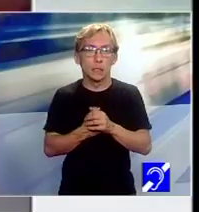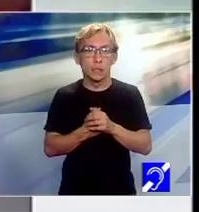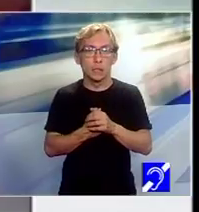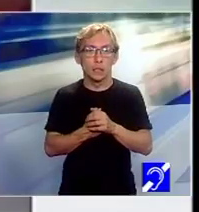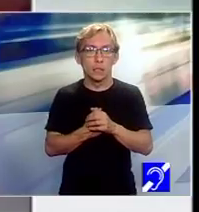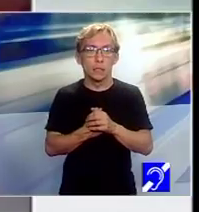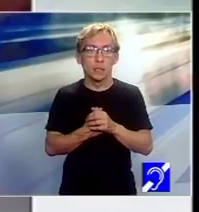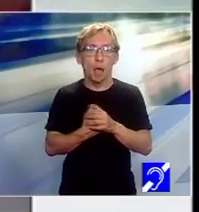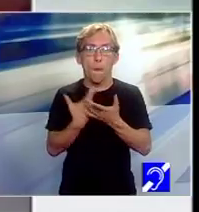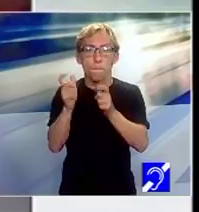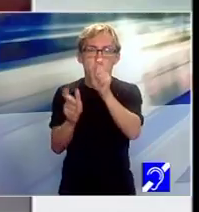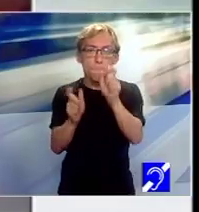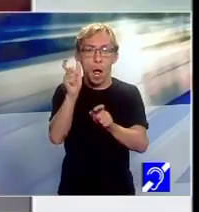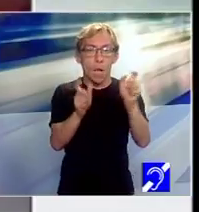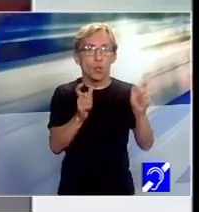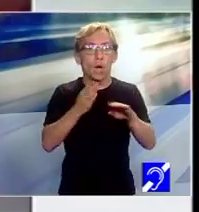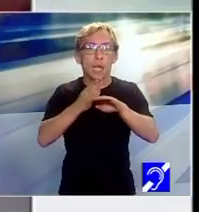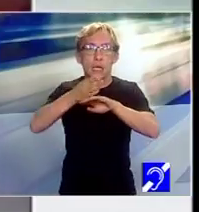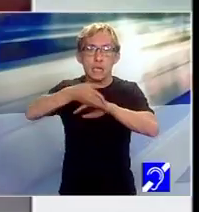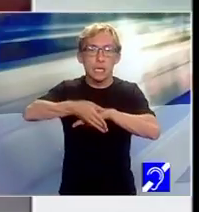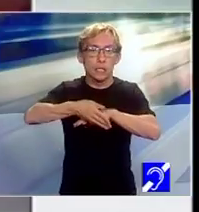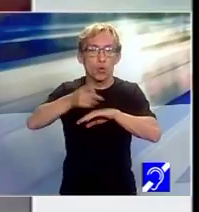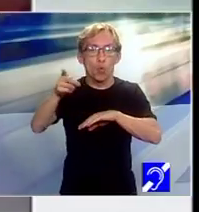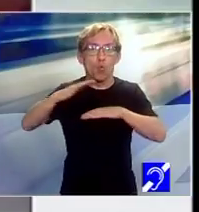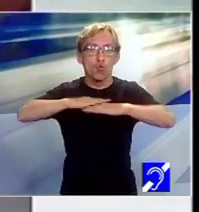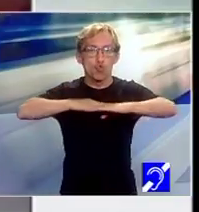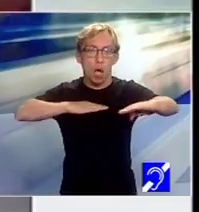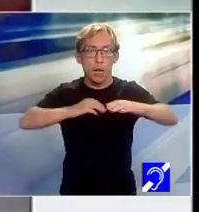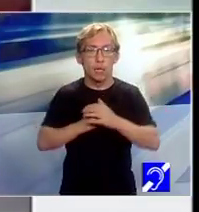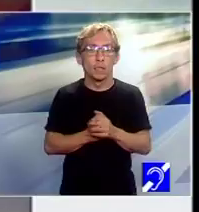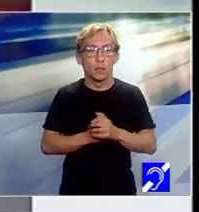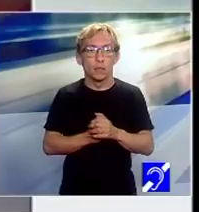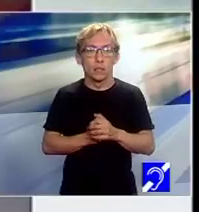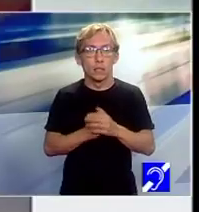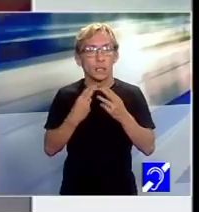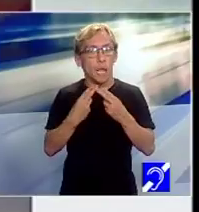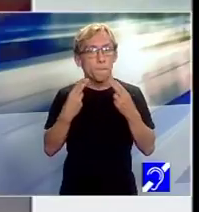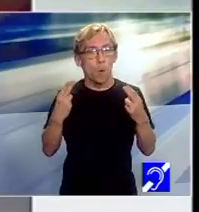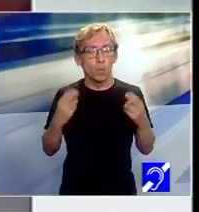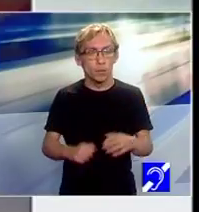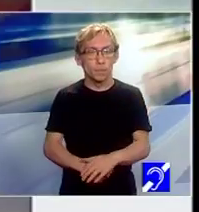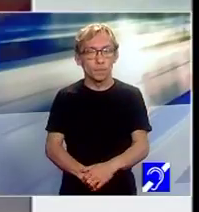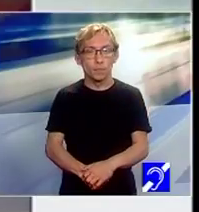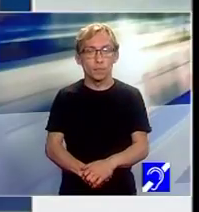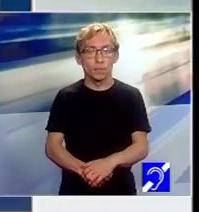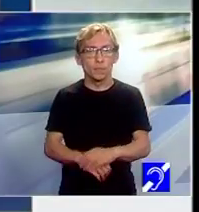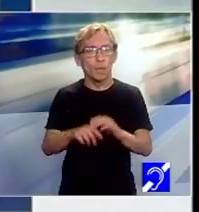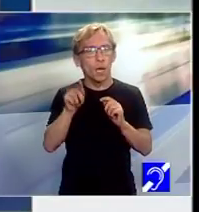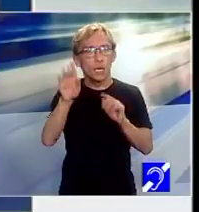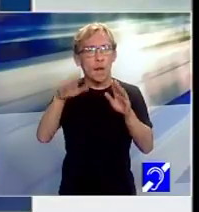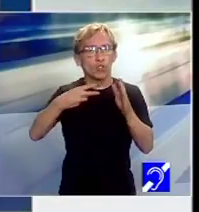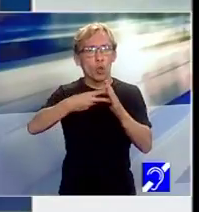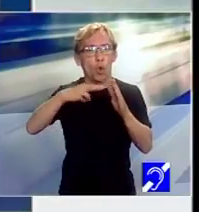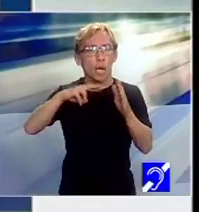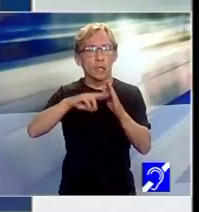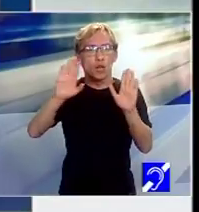de persoane care intră în contact cu genul. Pentru că asta este cel mai important la urma urmei. În momentul în care organizați un eveniment